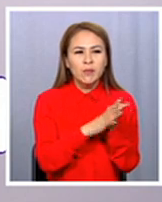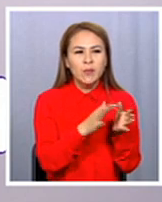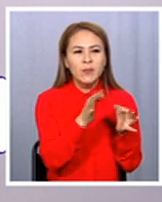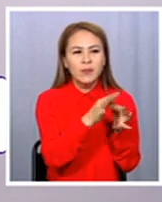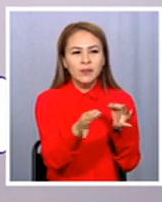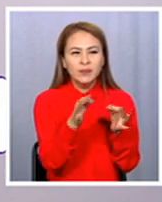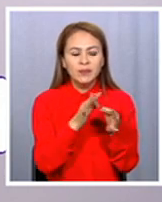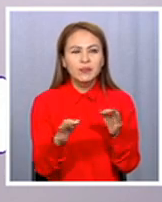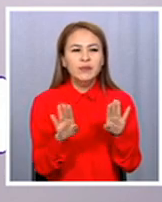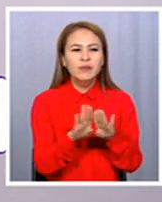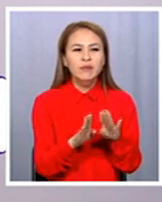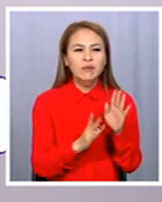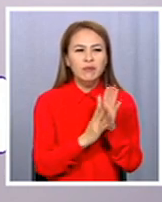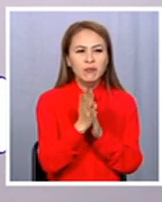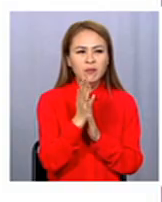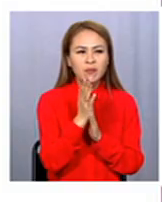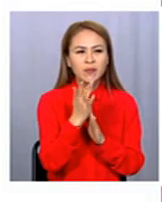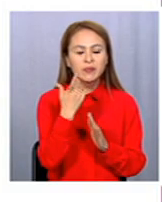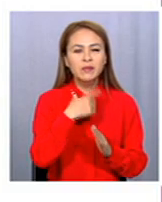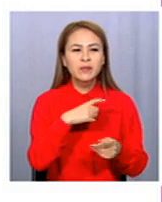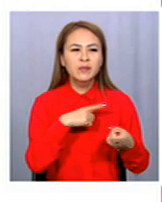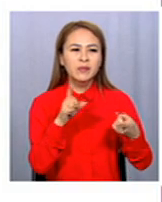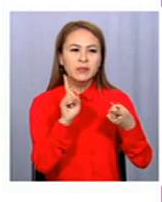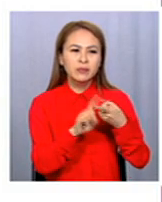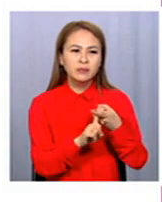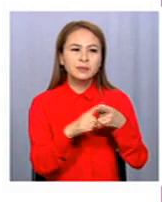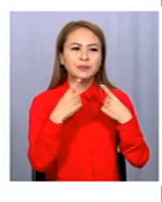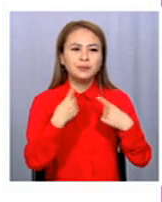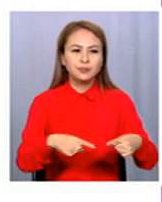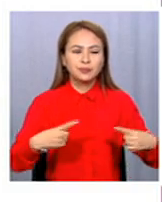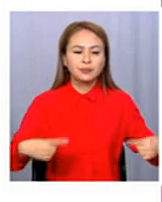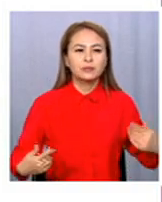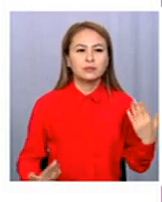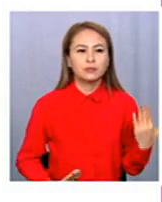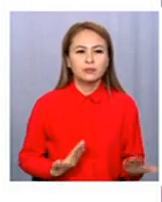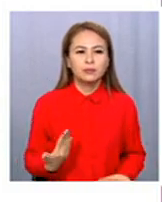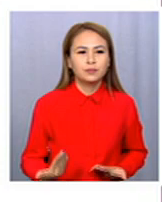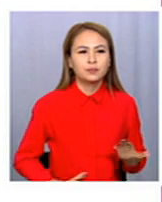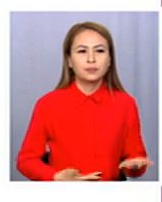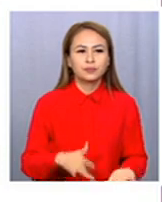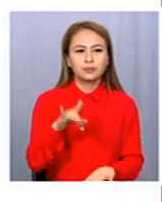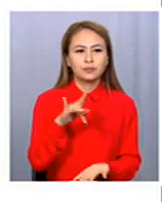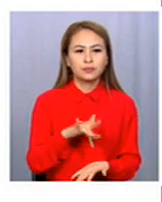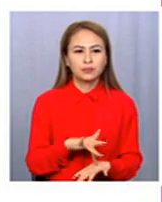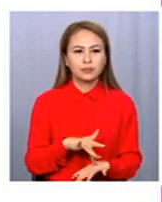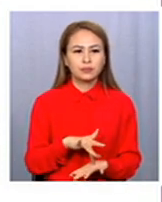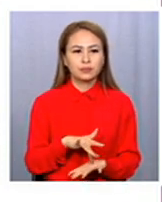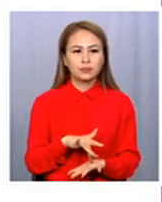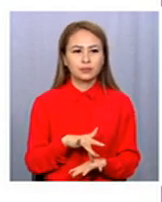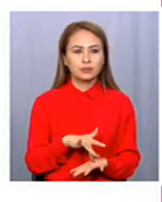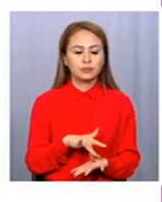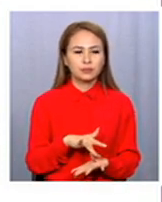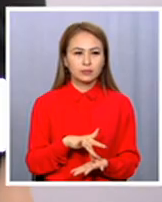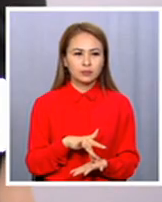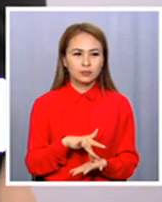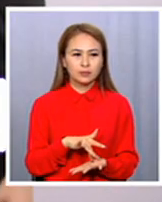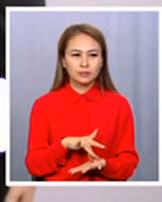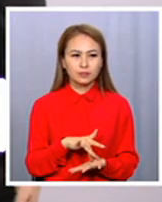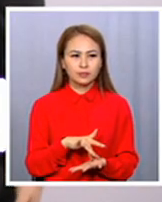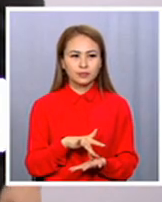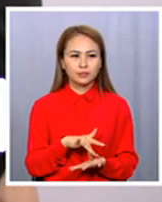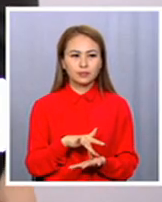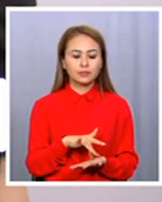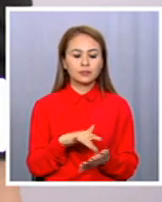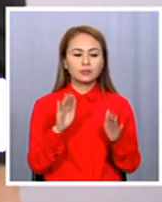аумақта өсетін, өзара байланысатын түрлердің тіршілік ортасы деп айтсақ та болады.